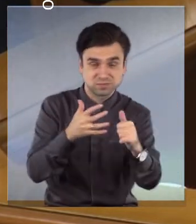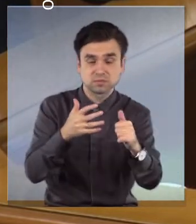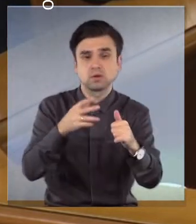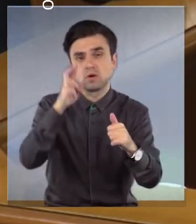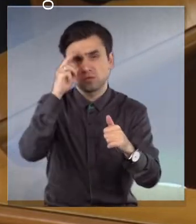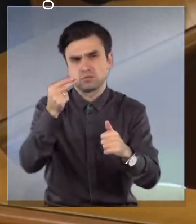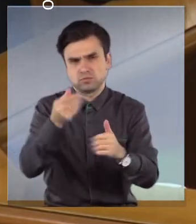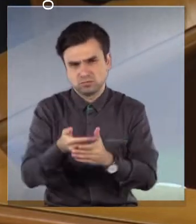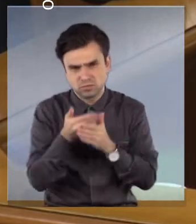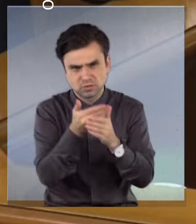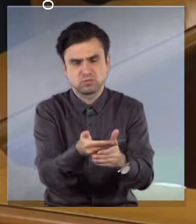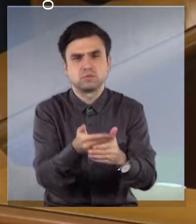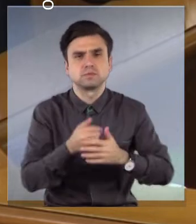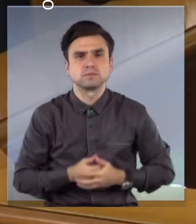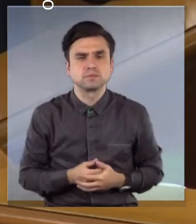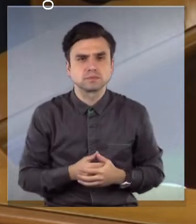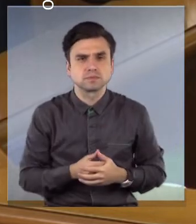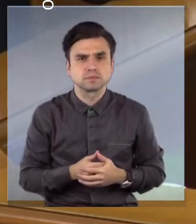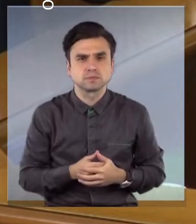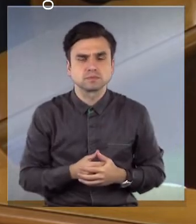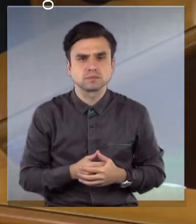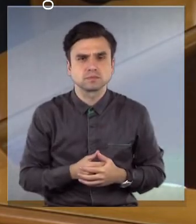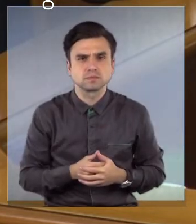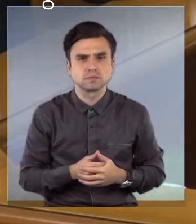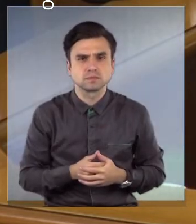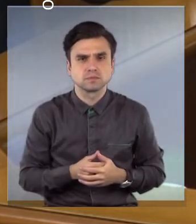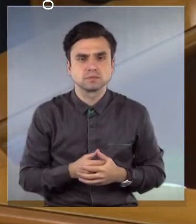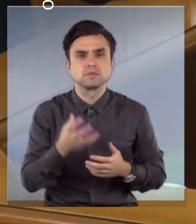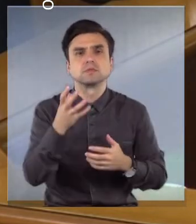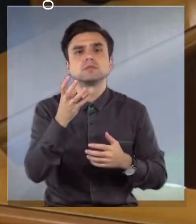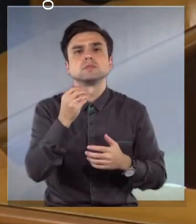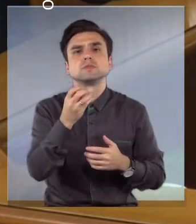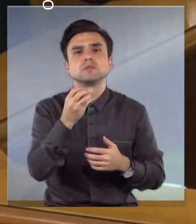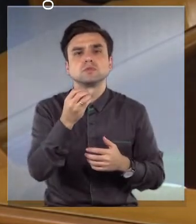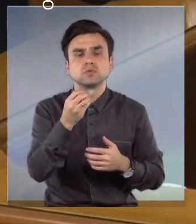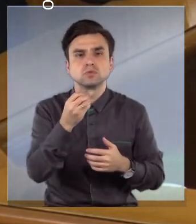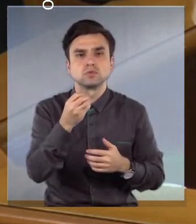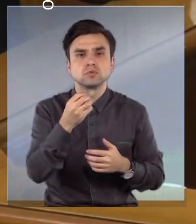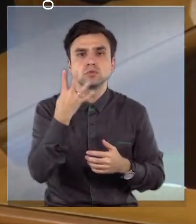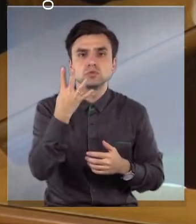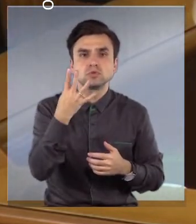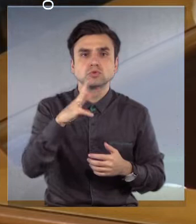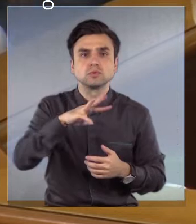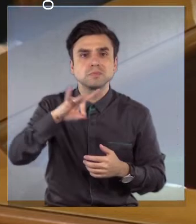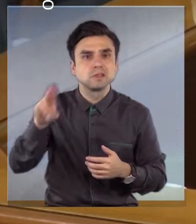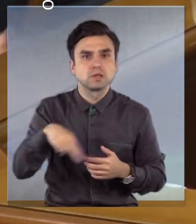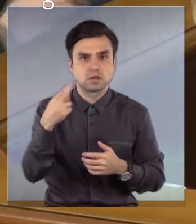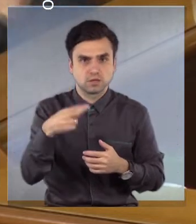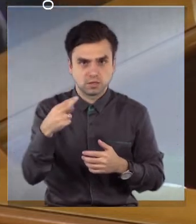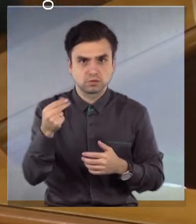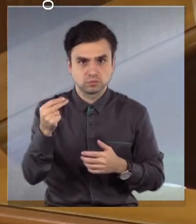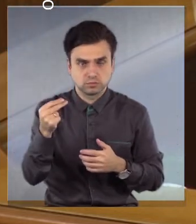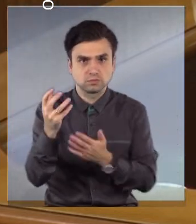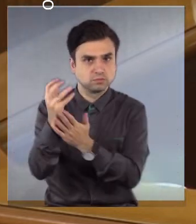буде повернена сума. Додатково 4 мільярди буде використано на підтримку